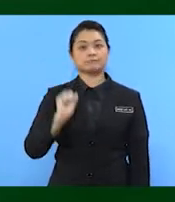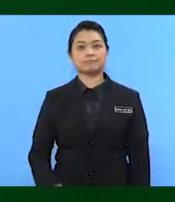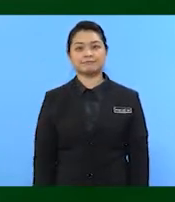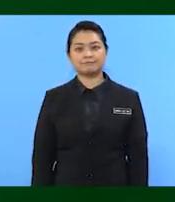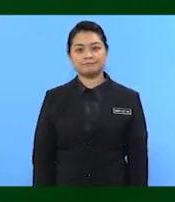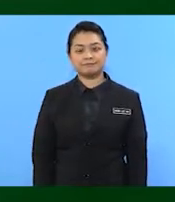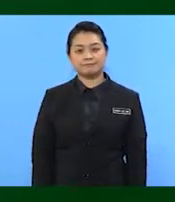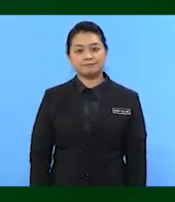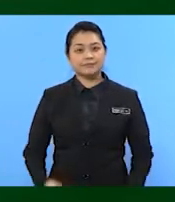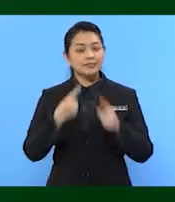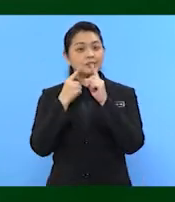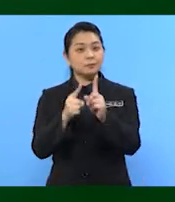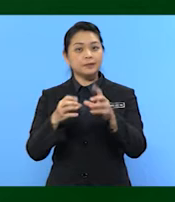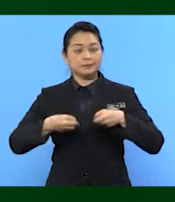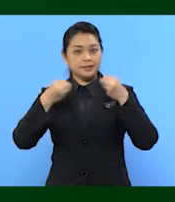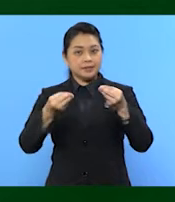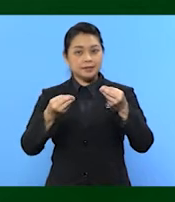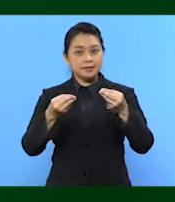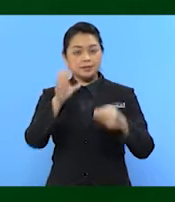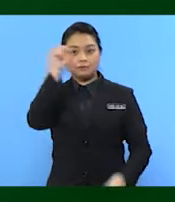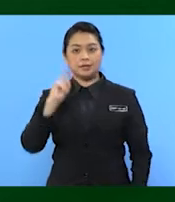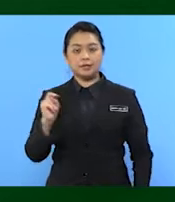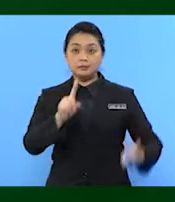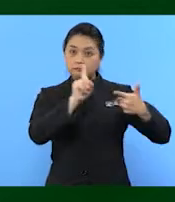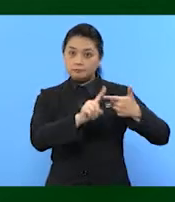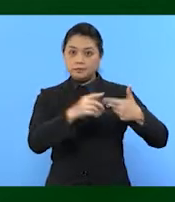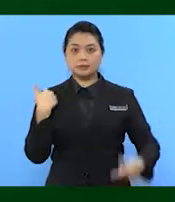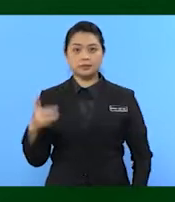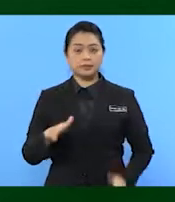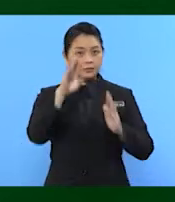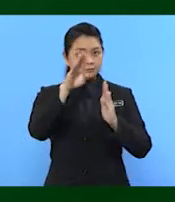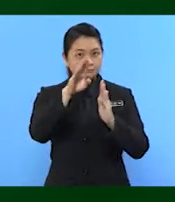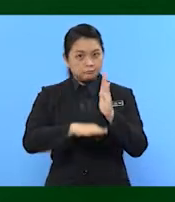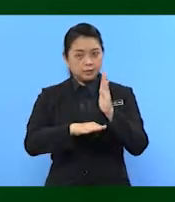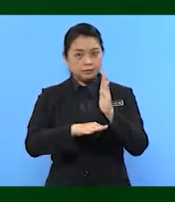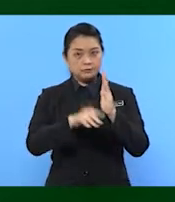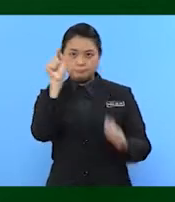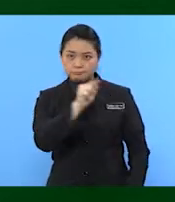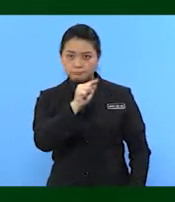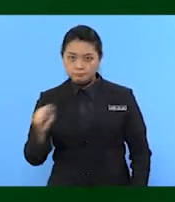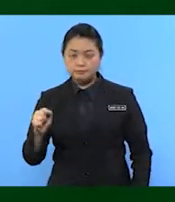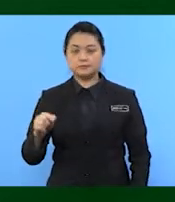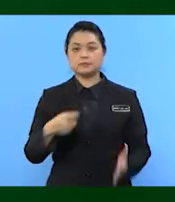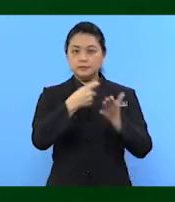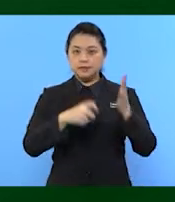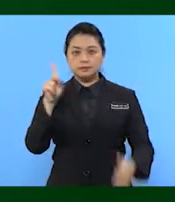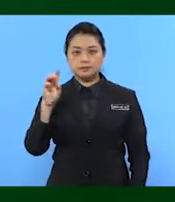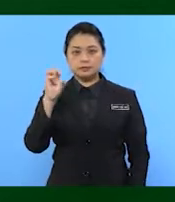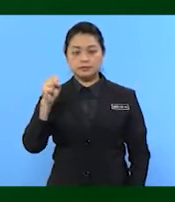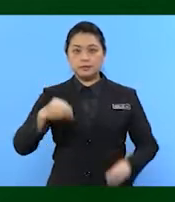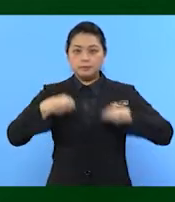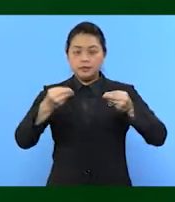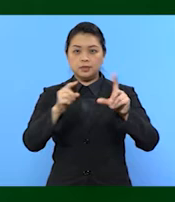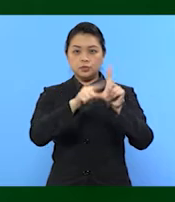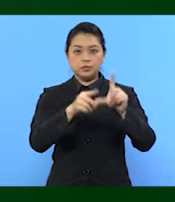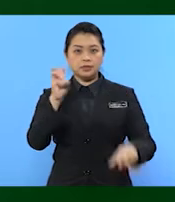0.5. Jawapan bagi soalan nombor 2 ialah kurang daripada. Nilai kosinus bagi